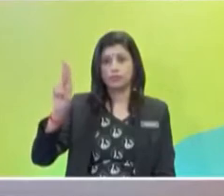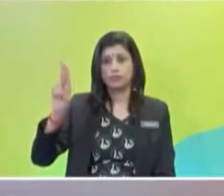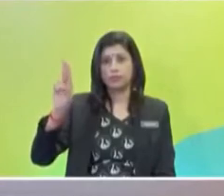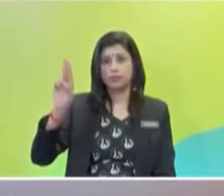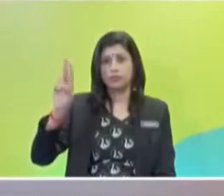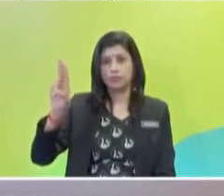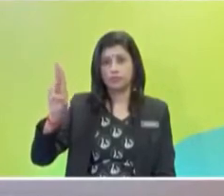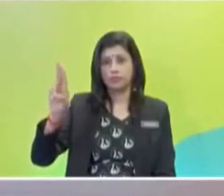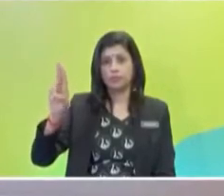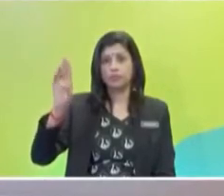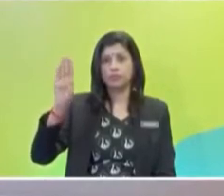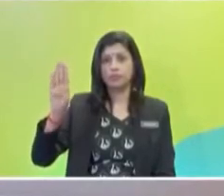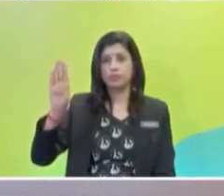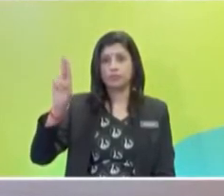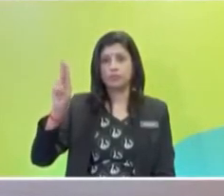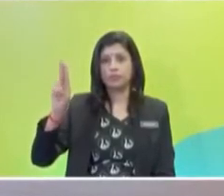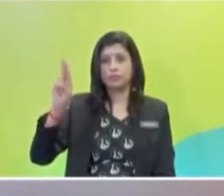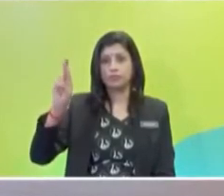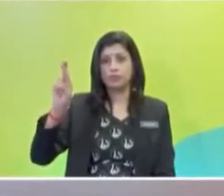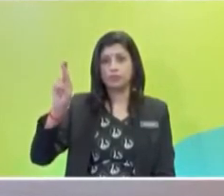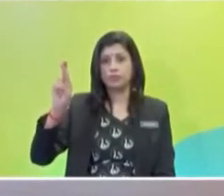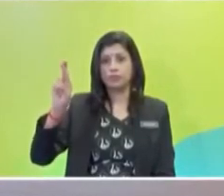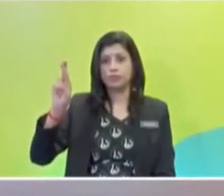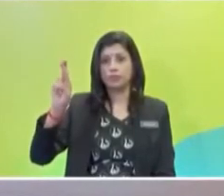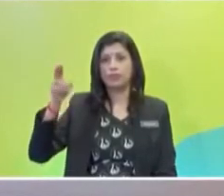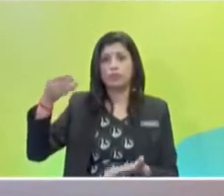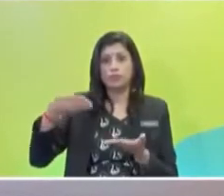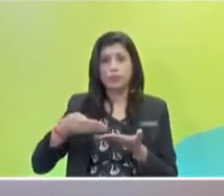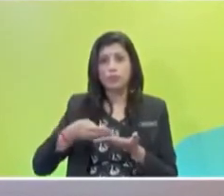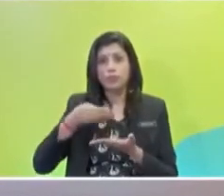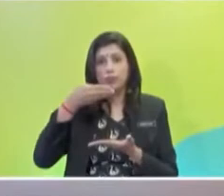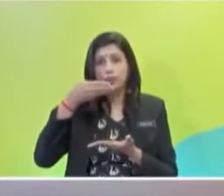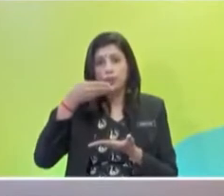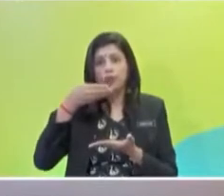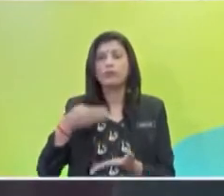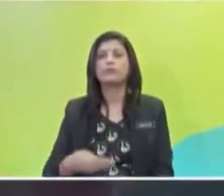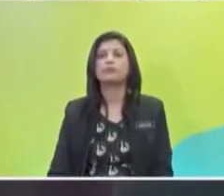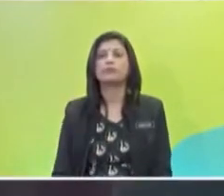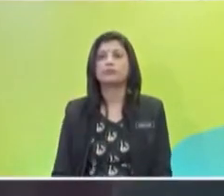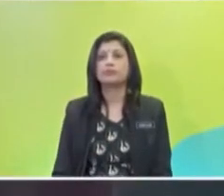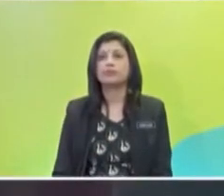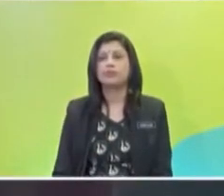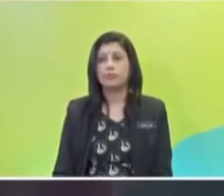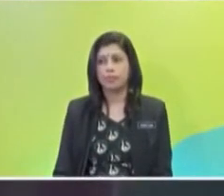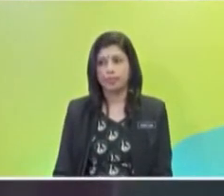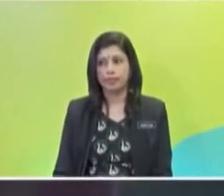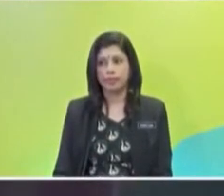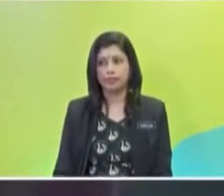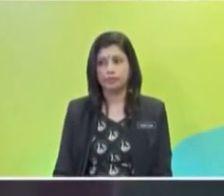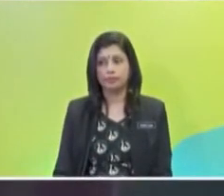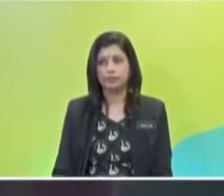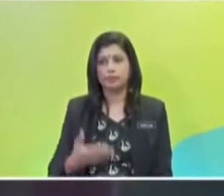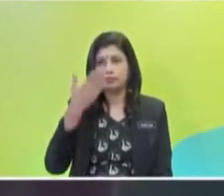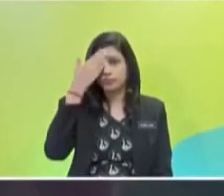U B U B U R bur. Bubur. Bubur. Okey, kenapa cikgu asingkan